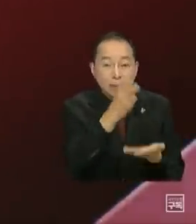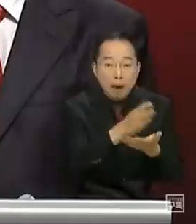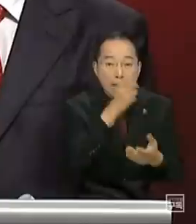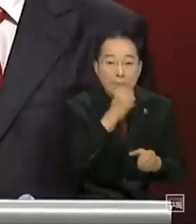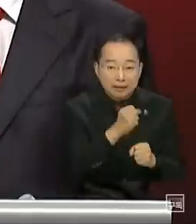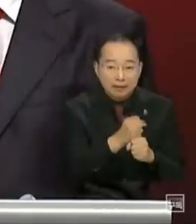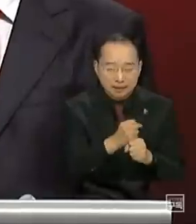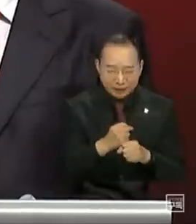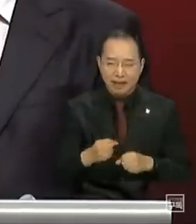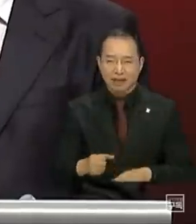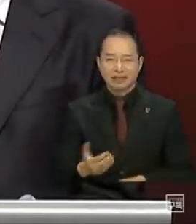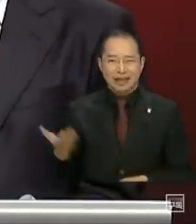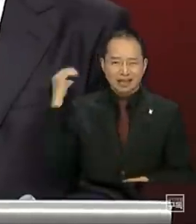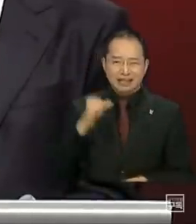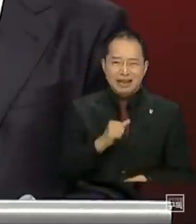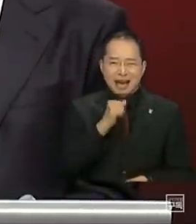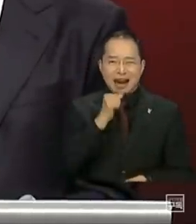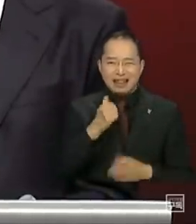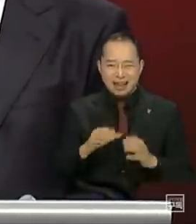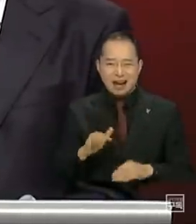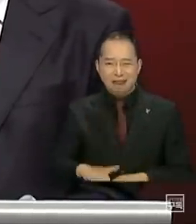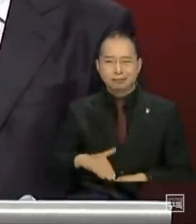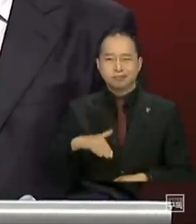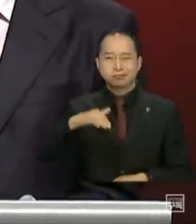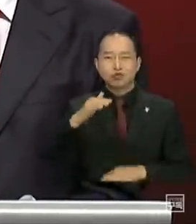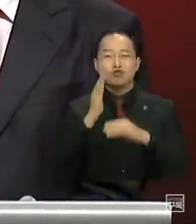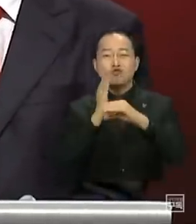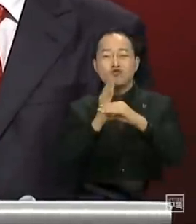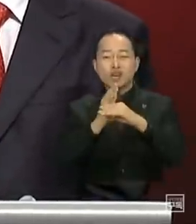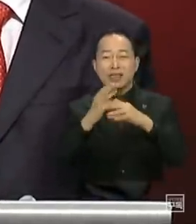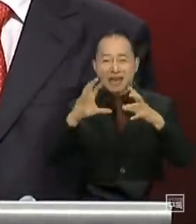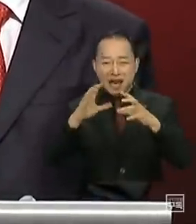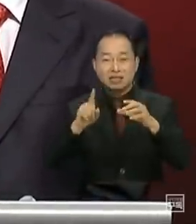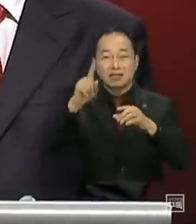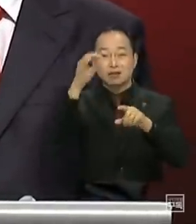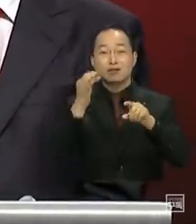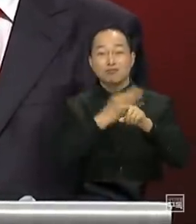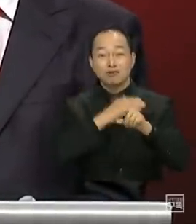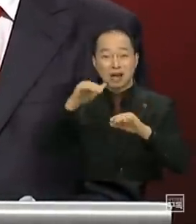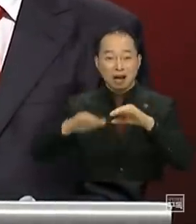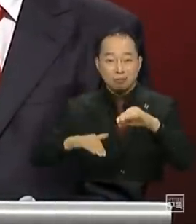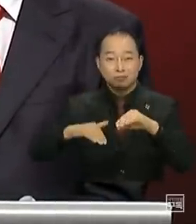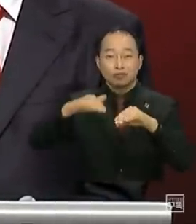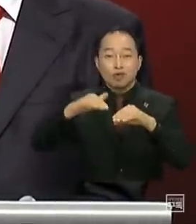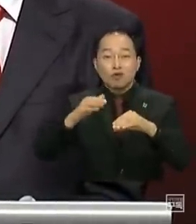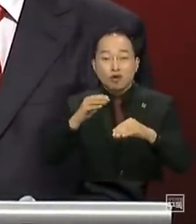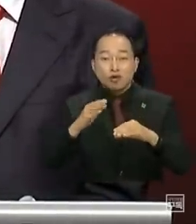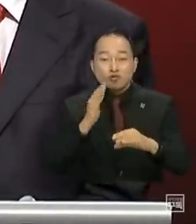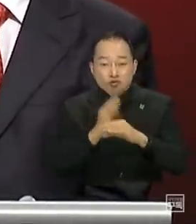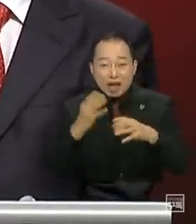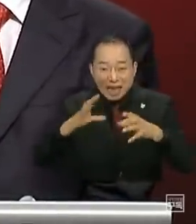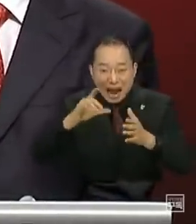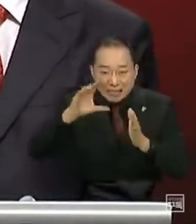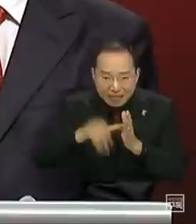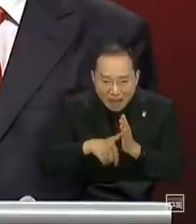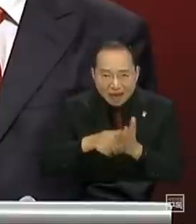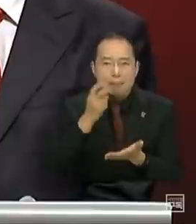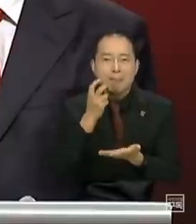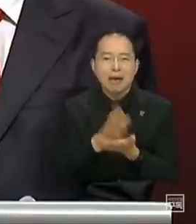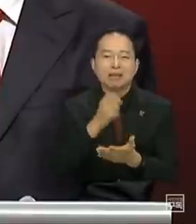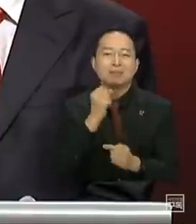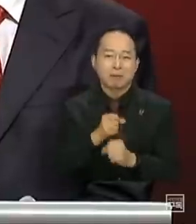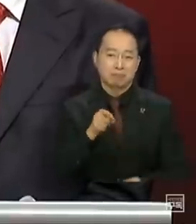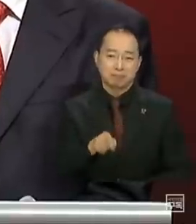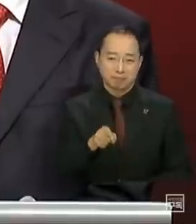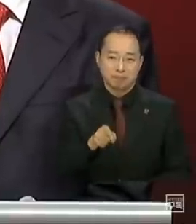헌법 체제를 이젠 바꿀 때가 됐다고 봅니다. 근데 그 헌법 체제를 지금 지금의 국회 상황은 바꿀 수가